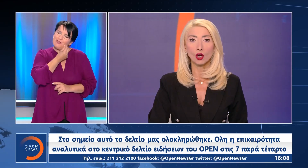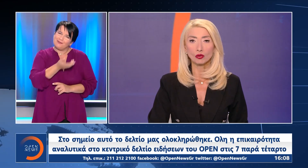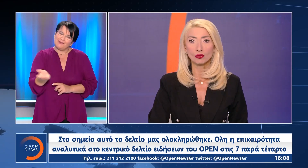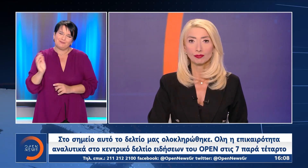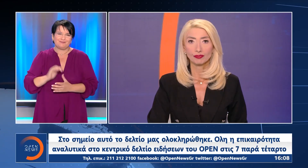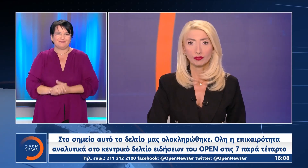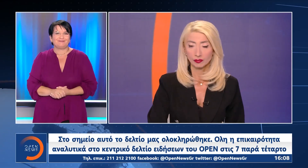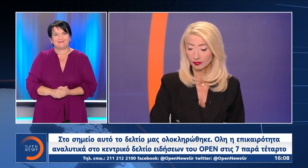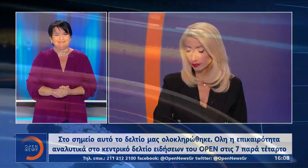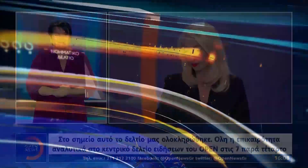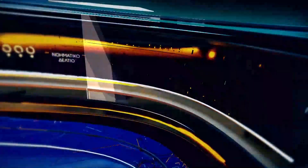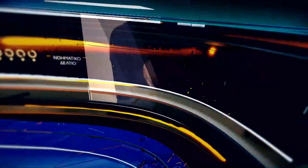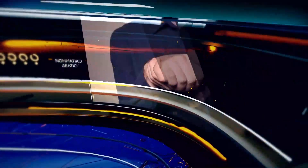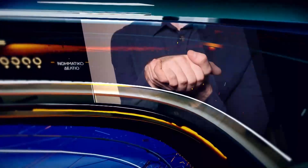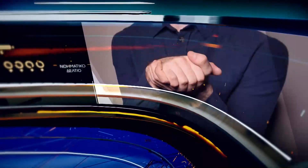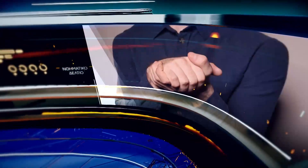απόγευμα σε όλους